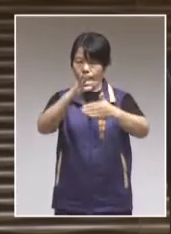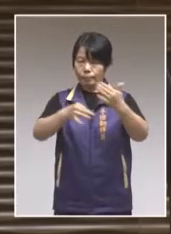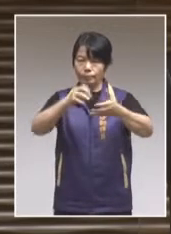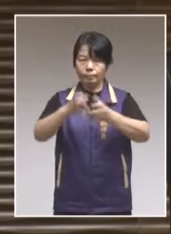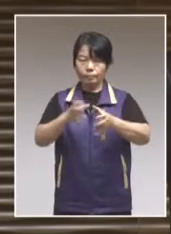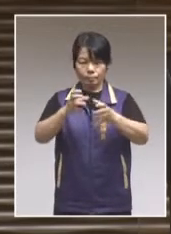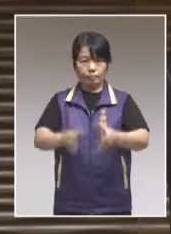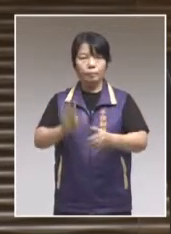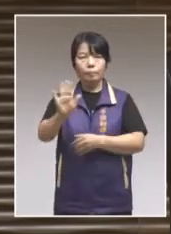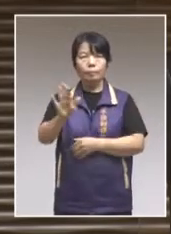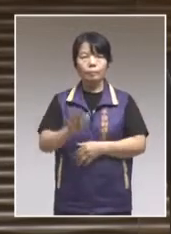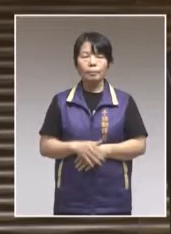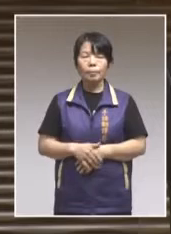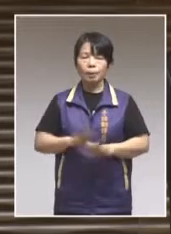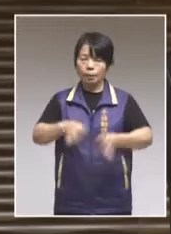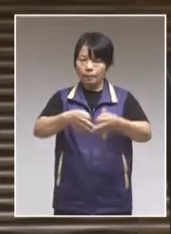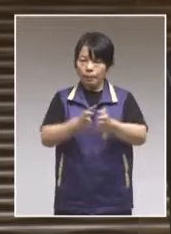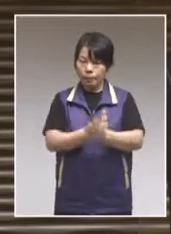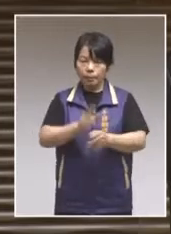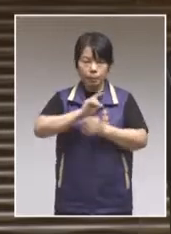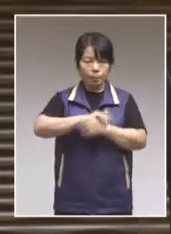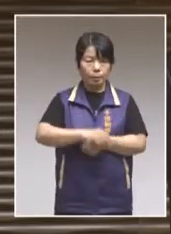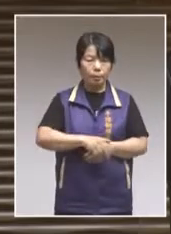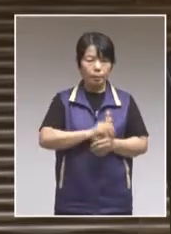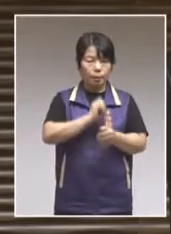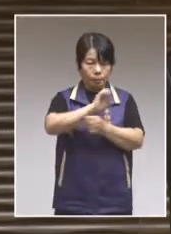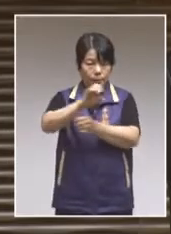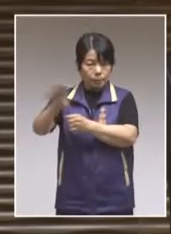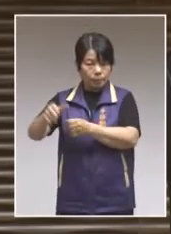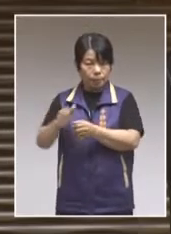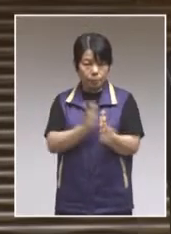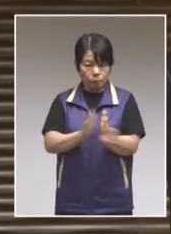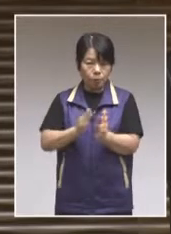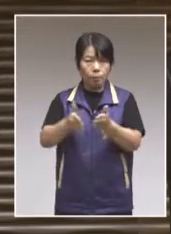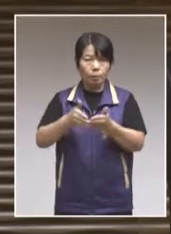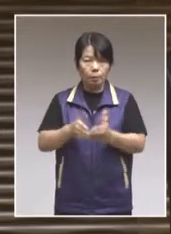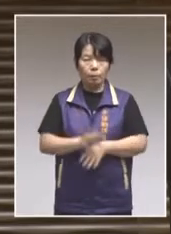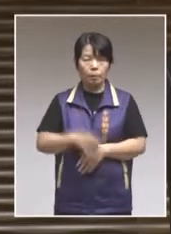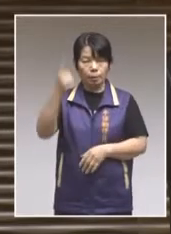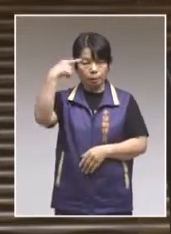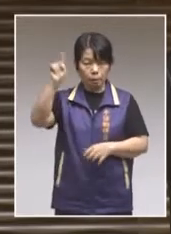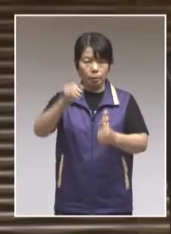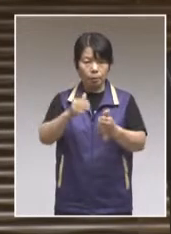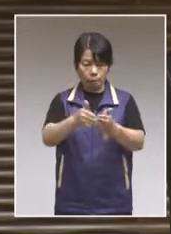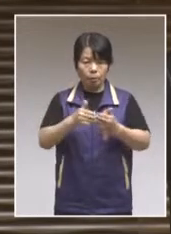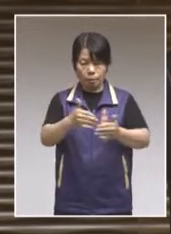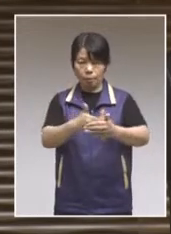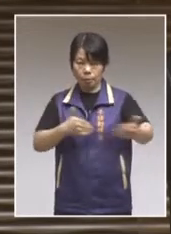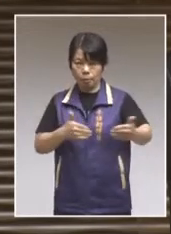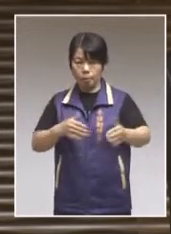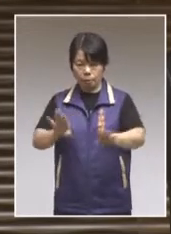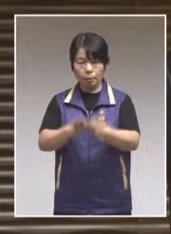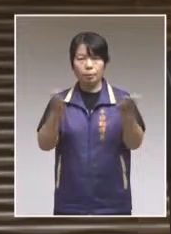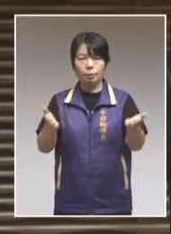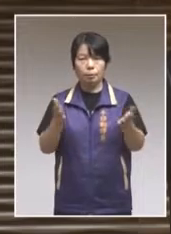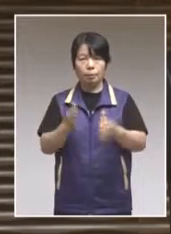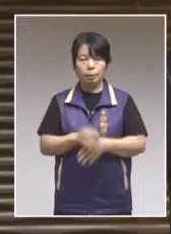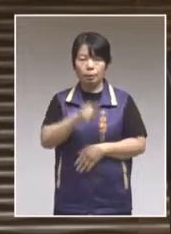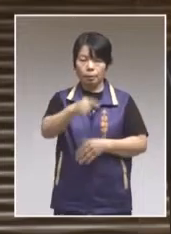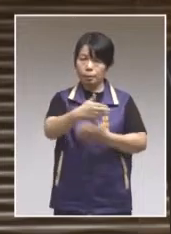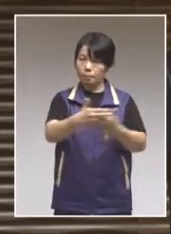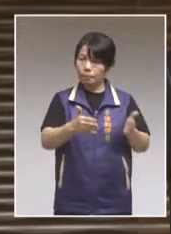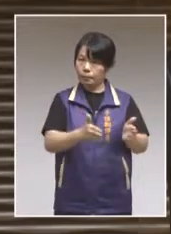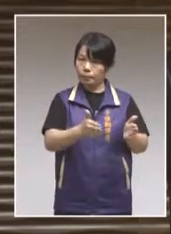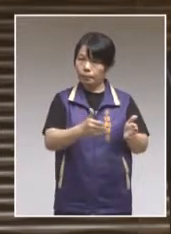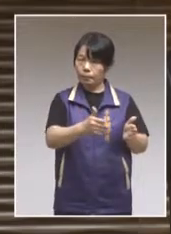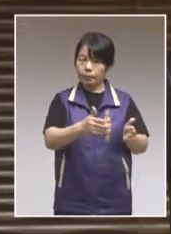的讨论，那当然也会立即联络做一些处置，好，比如说隔天要列居格的，我们一定会开始通知这个班级